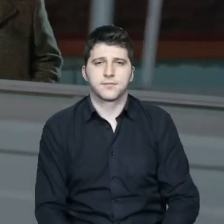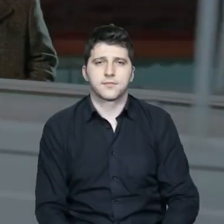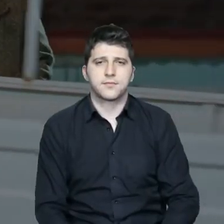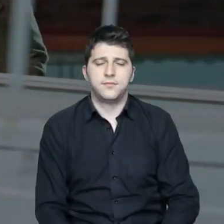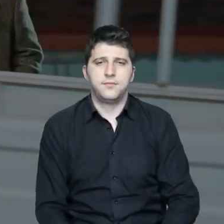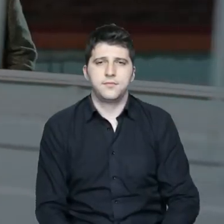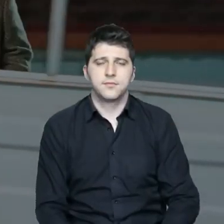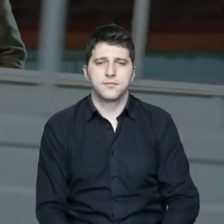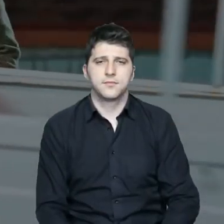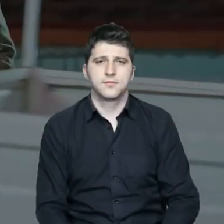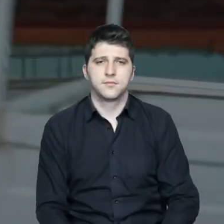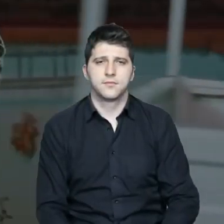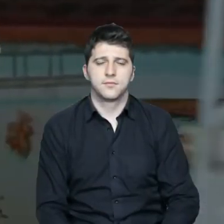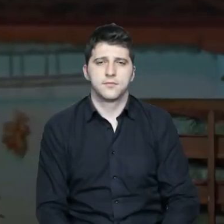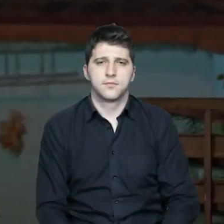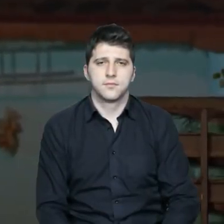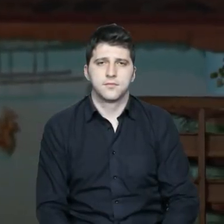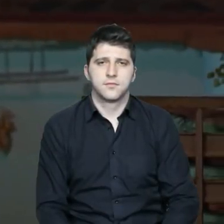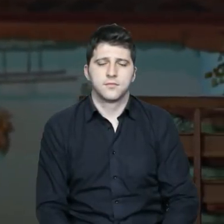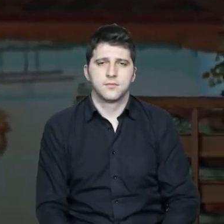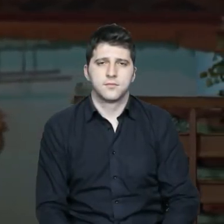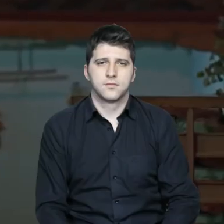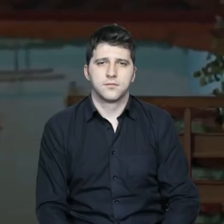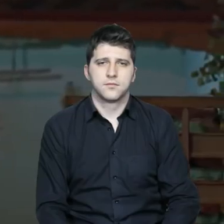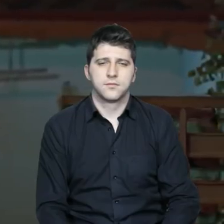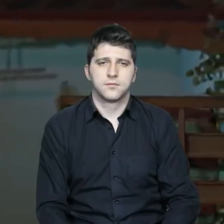Yaşar kurnazca sırıtarak arkasından bakıyor.